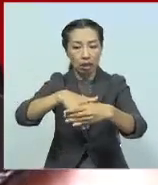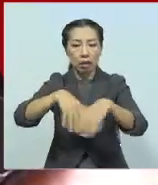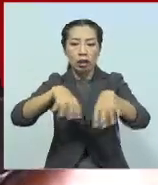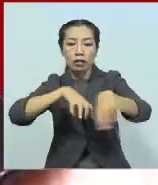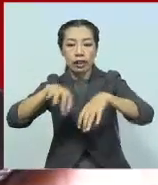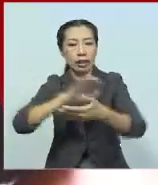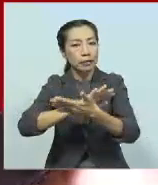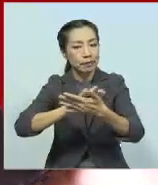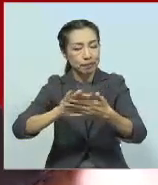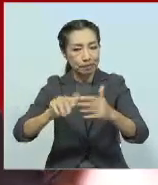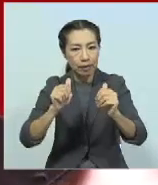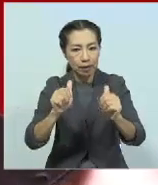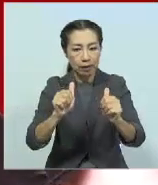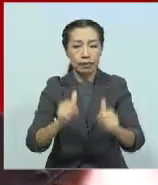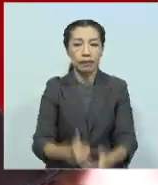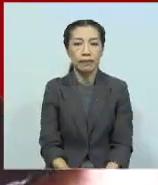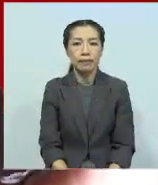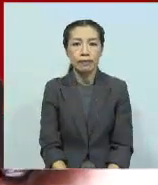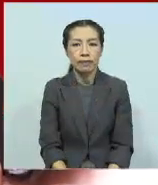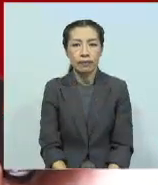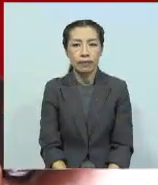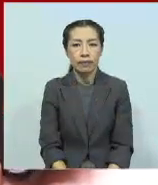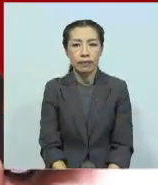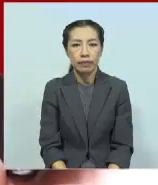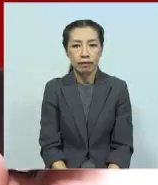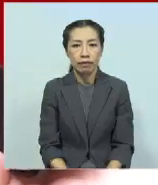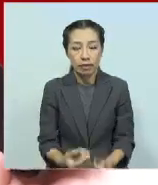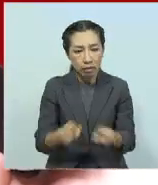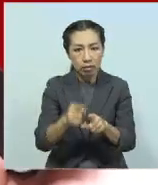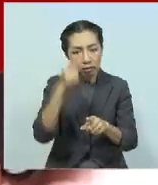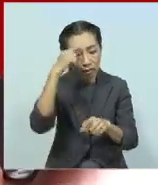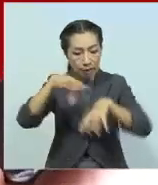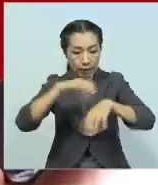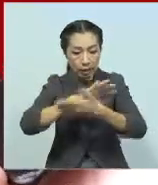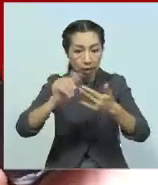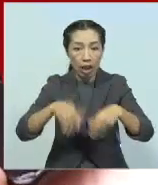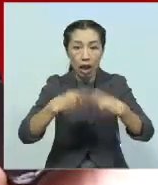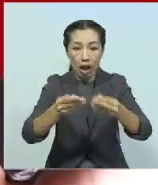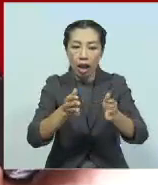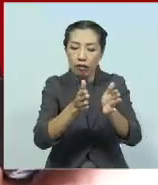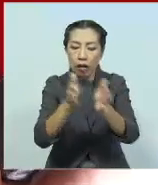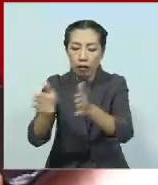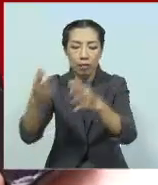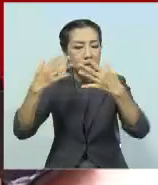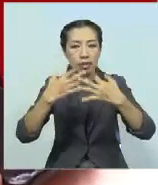เป็นไปด้วยความสงบเรียบร้อยนะครับเพื่อให้ทุกฝ่ายนะครับมีเสรี